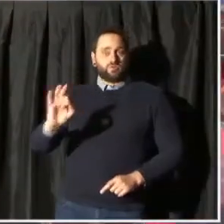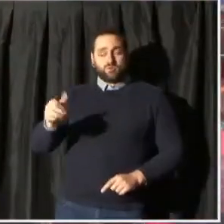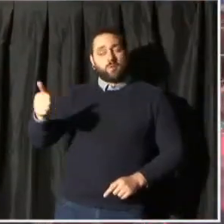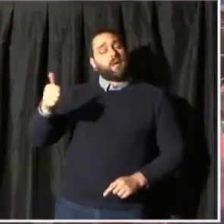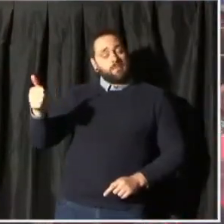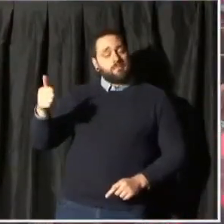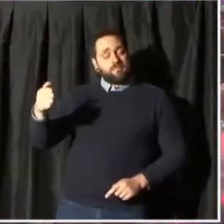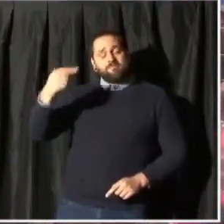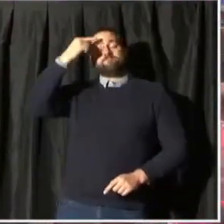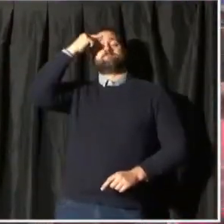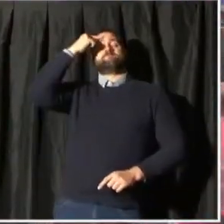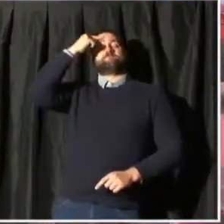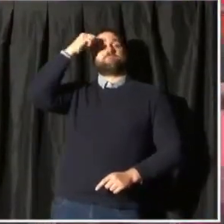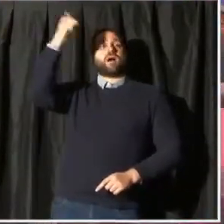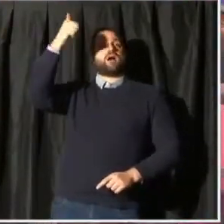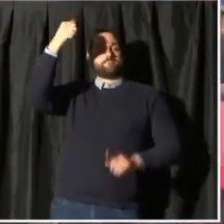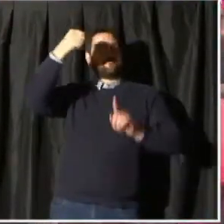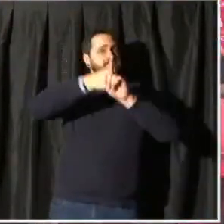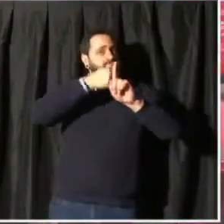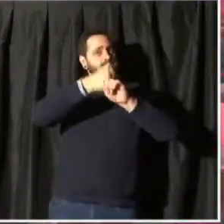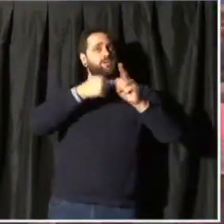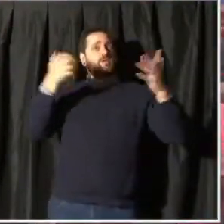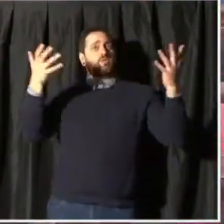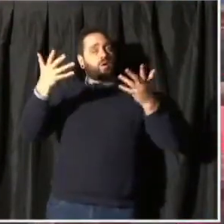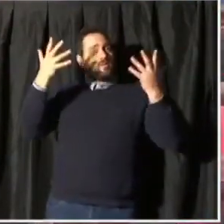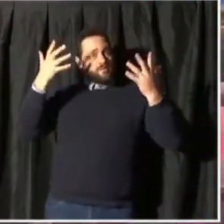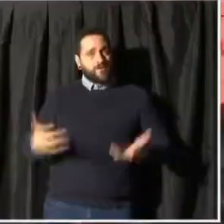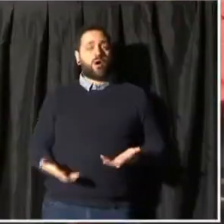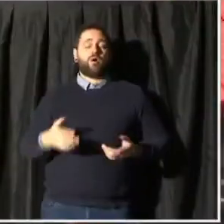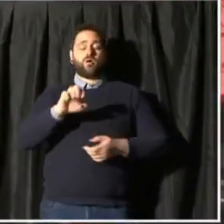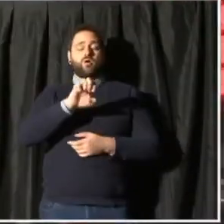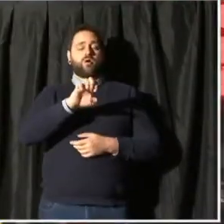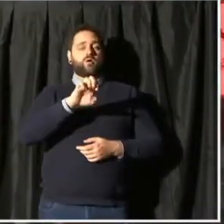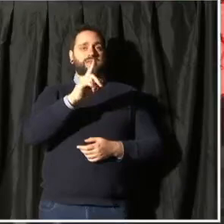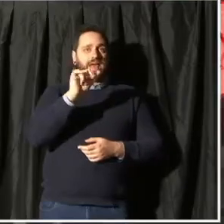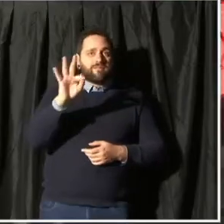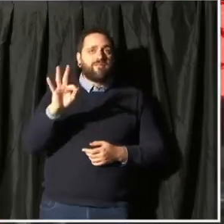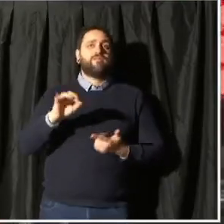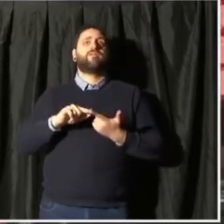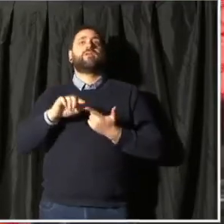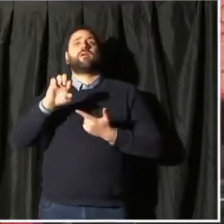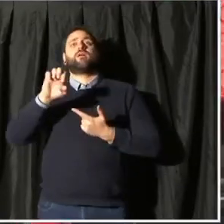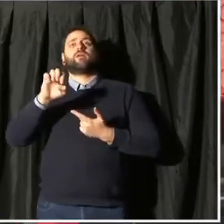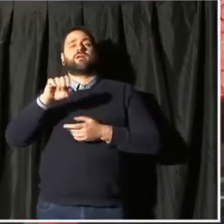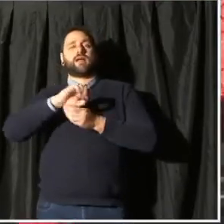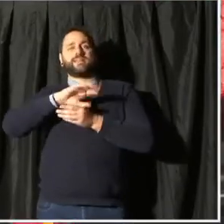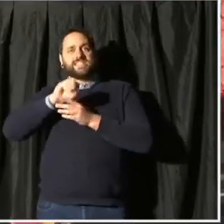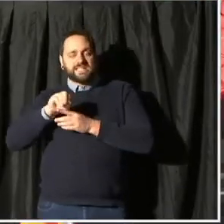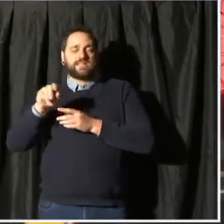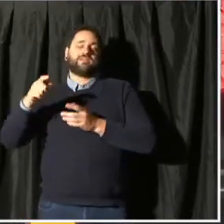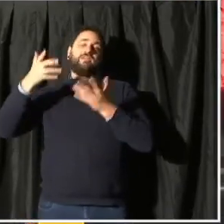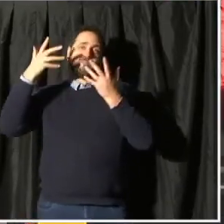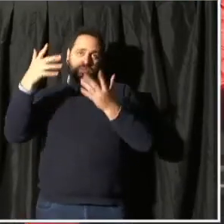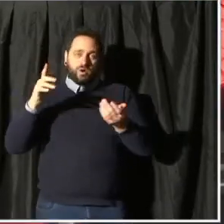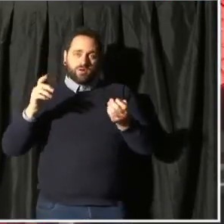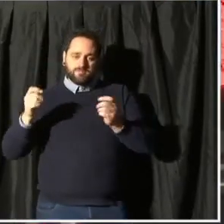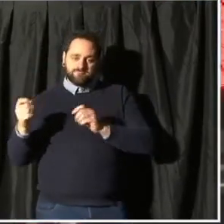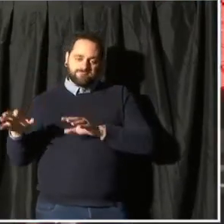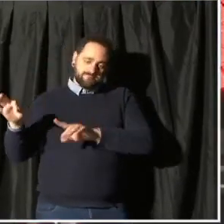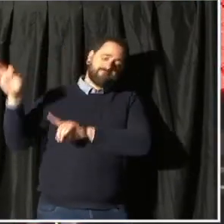qui est celle de la nationalisation d'edf et angie et notre histoire en effet parle d'elle-même puisque en